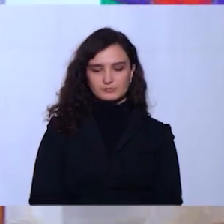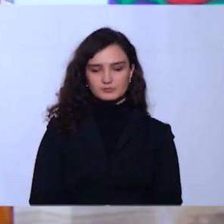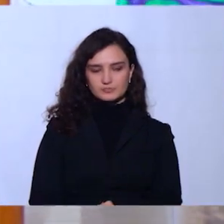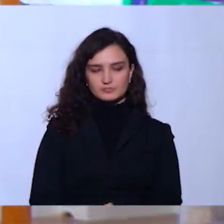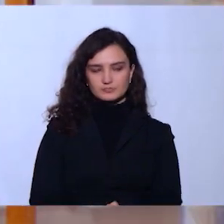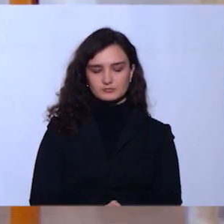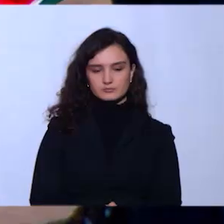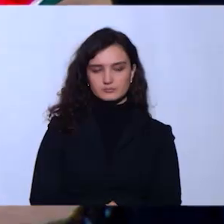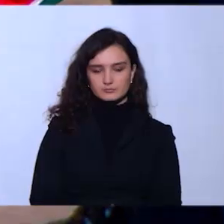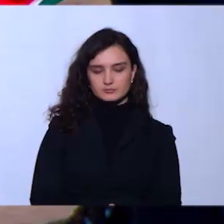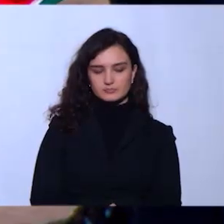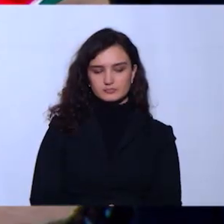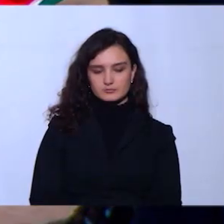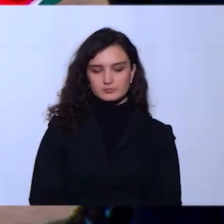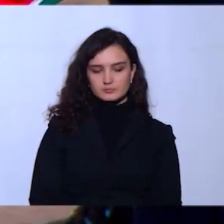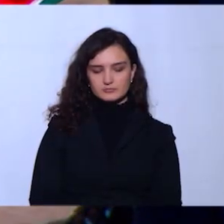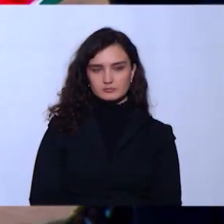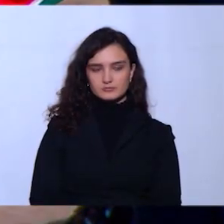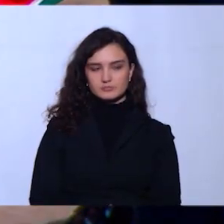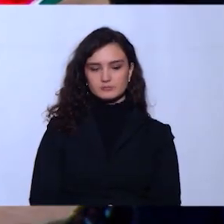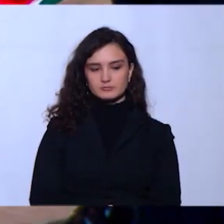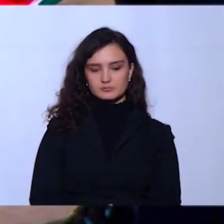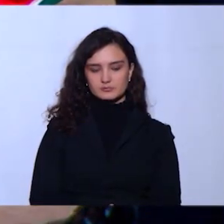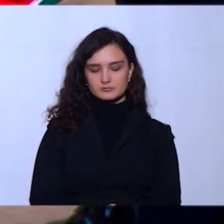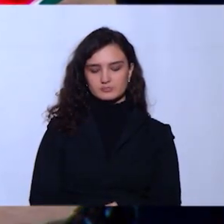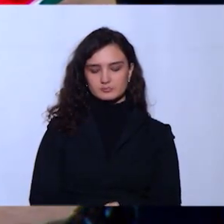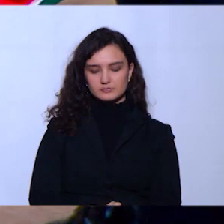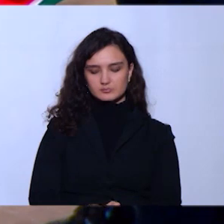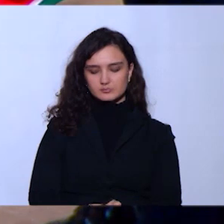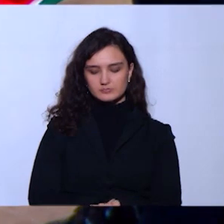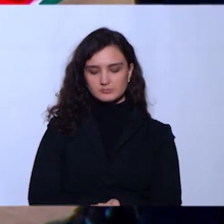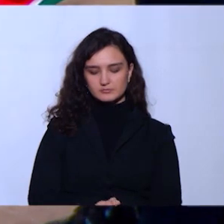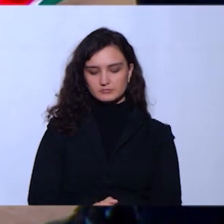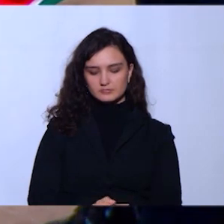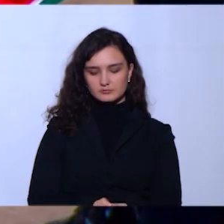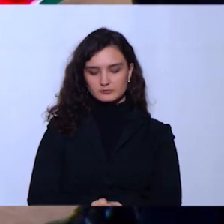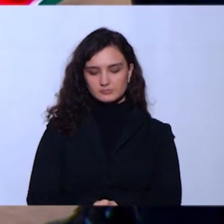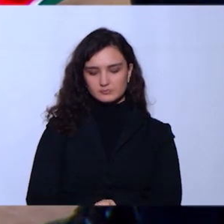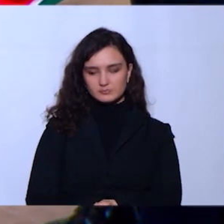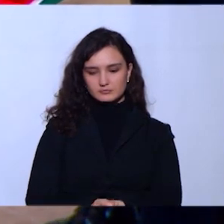ერთი დამე. აი ეს გააკეთოთ.